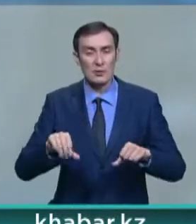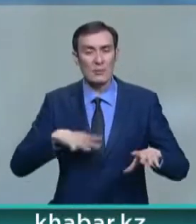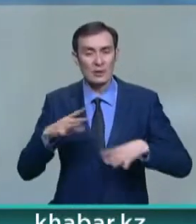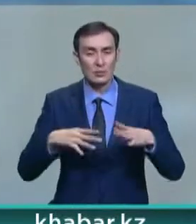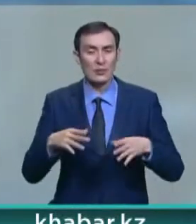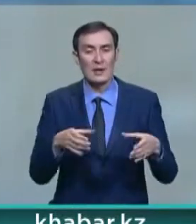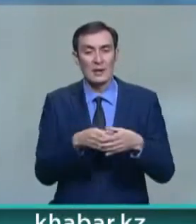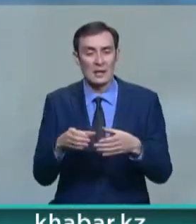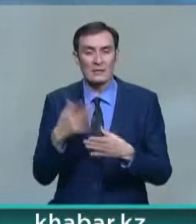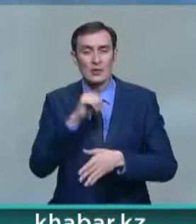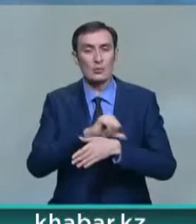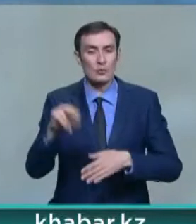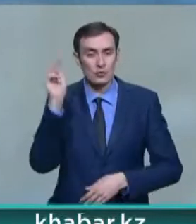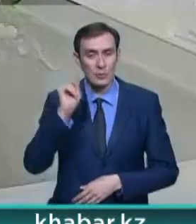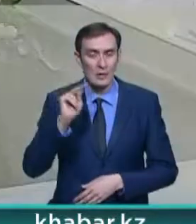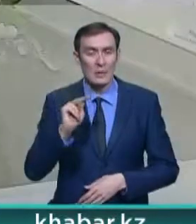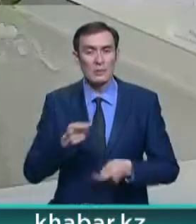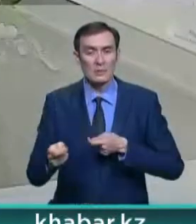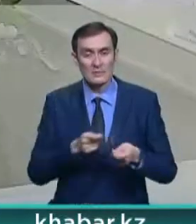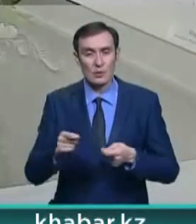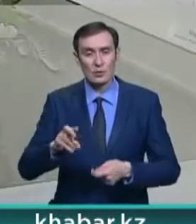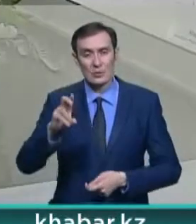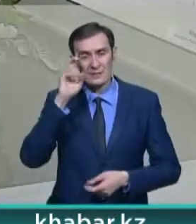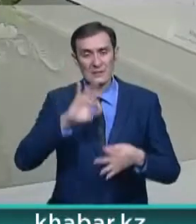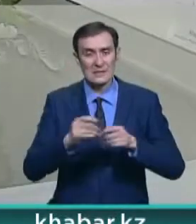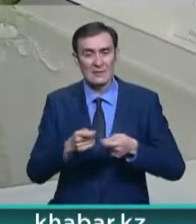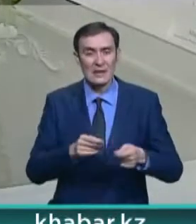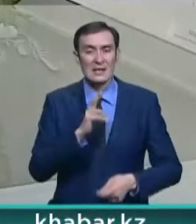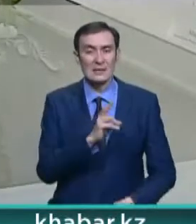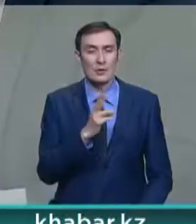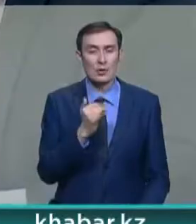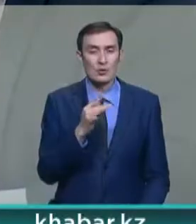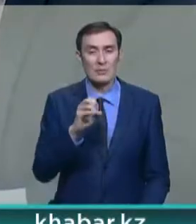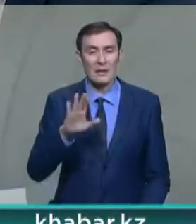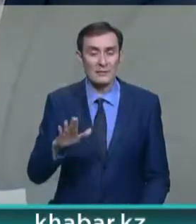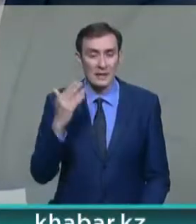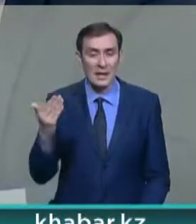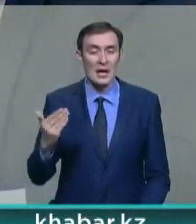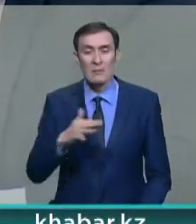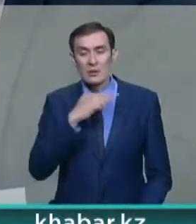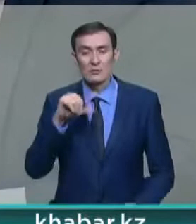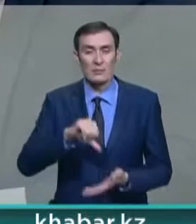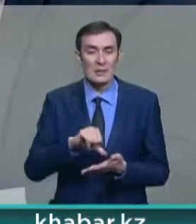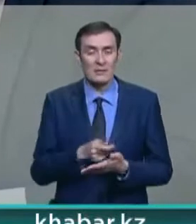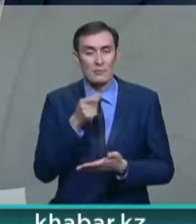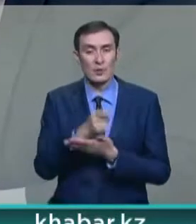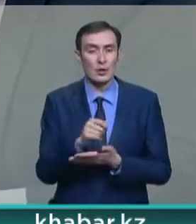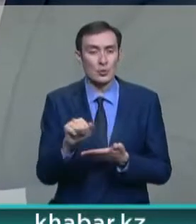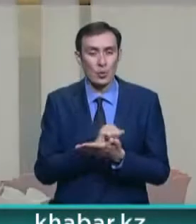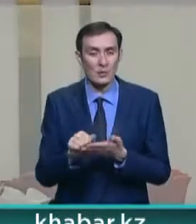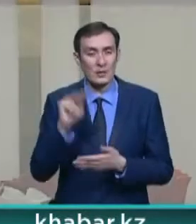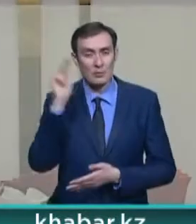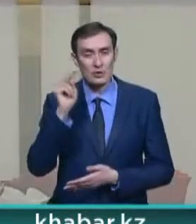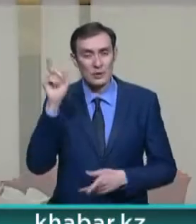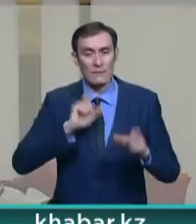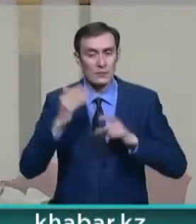по подготовке кадров за рубежом под председательством государственного секретаря крымбек кушербаев а большинство претендентов подали